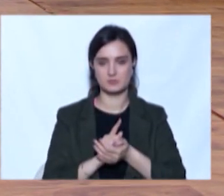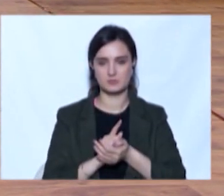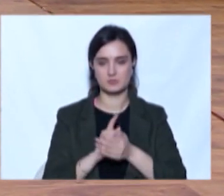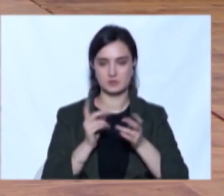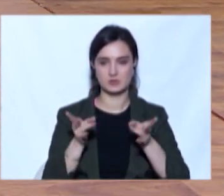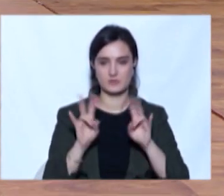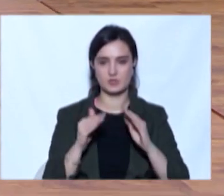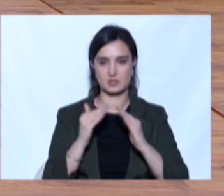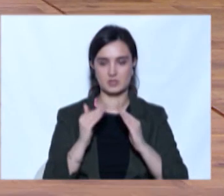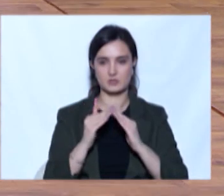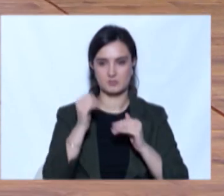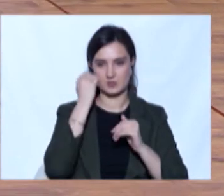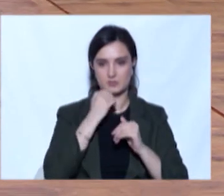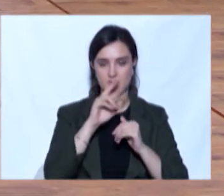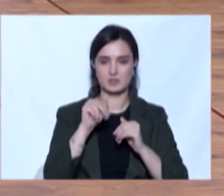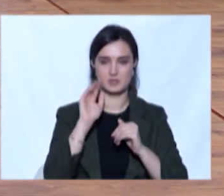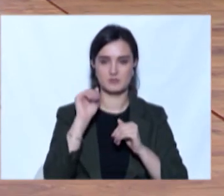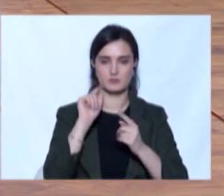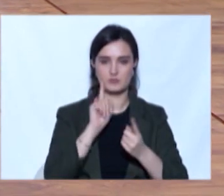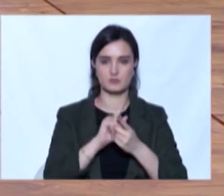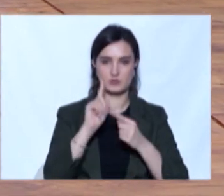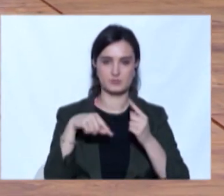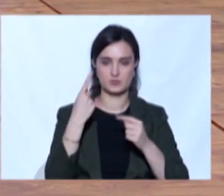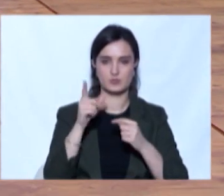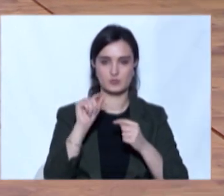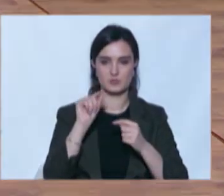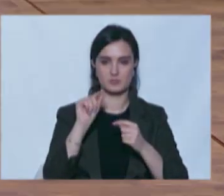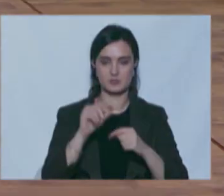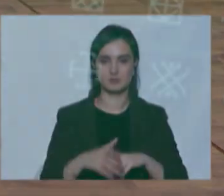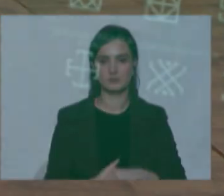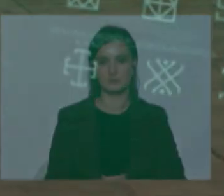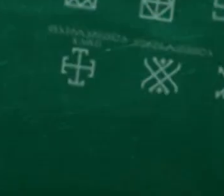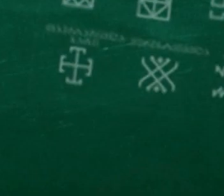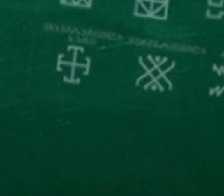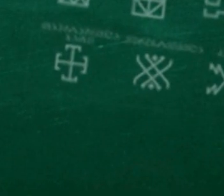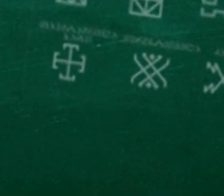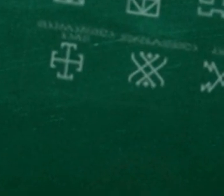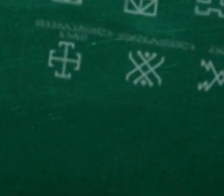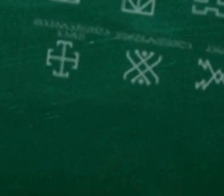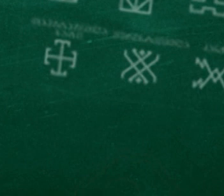აუცილებლად დავრჩეთ სახლში. მადლობა და ნახვამდის. შევხვდებით შემდეგ ორშაბათს.